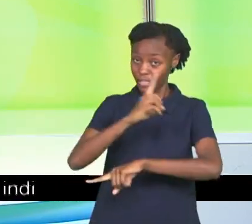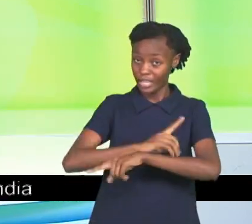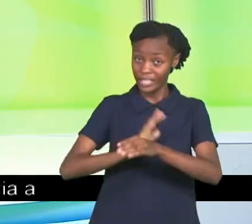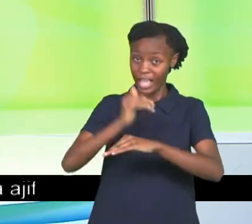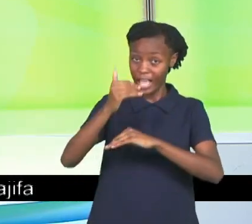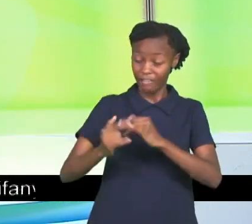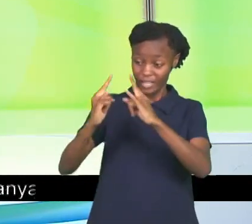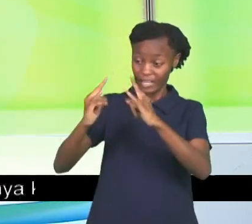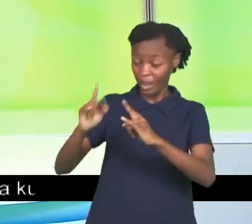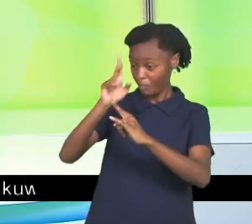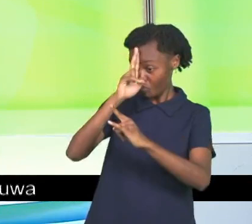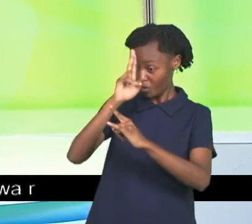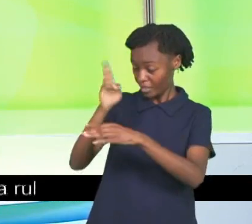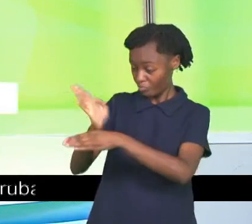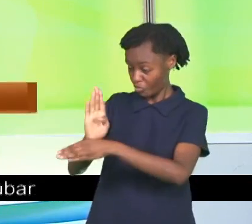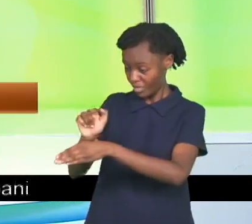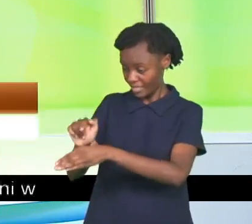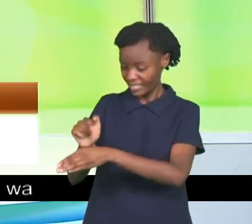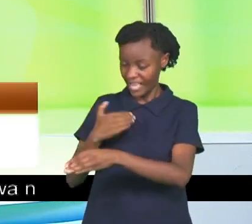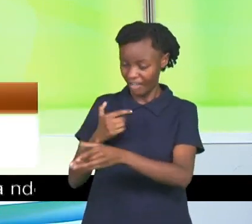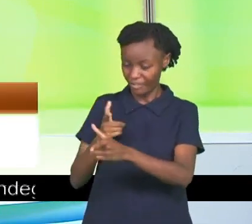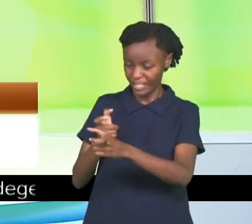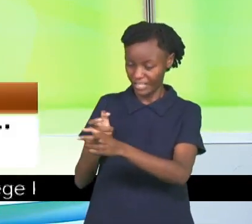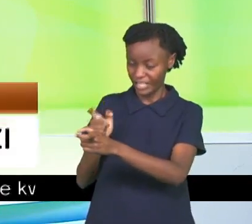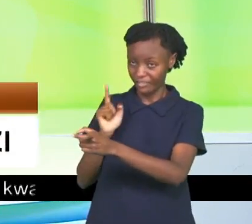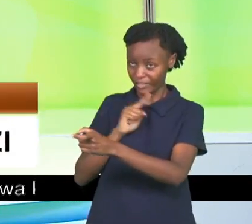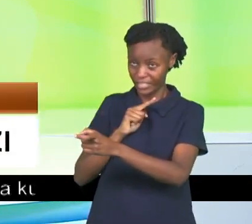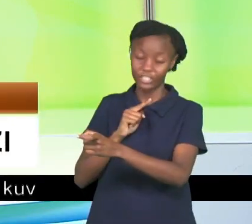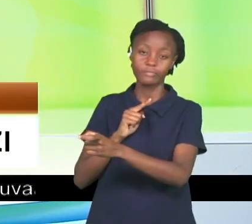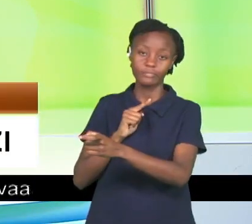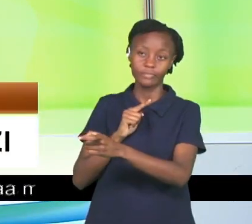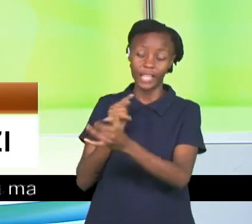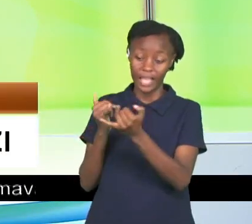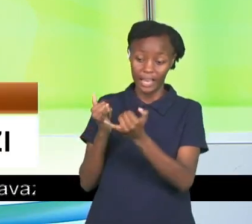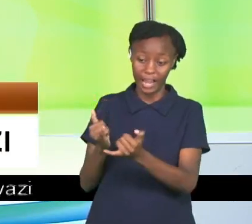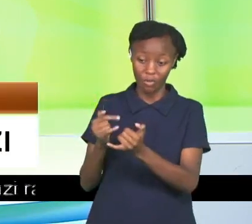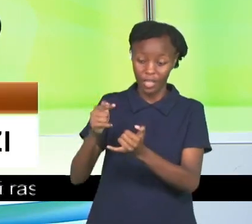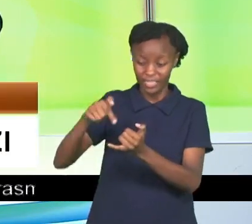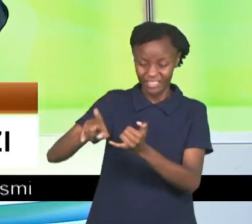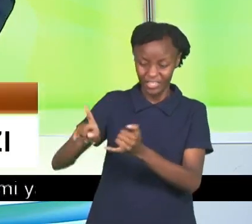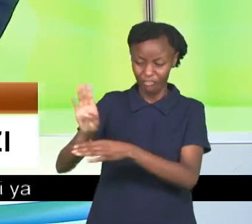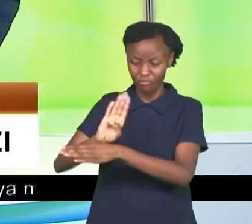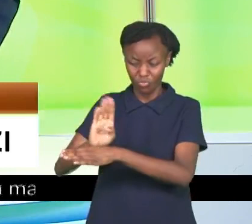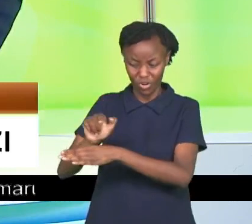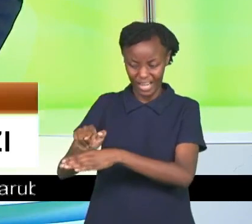jeshi la Burundi kushambuliwa, viongozi wa vyama vya kisiasa vinavyotawala nchini humo sasa wanahusisha